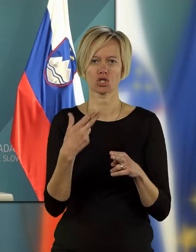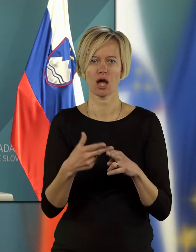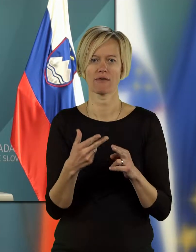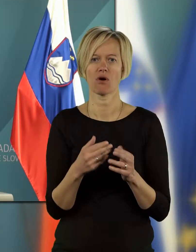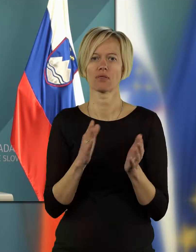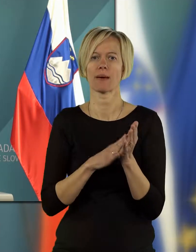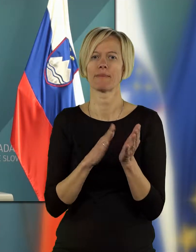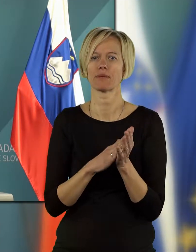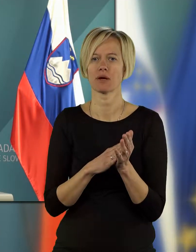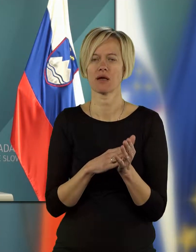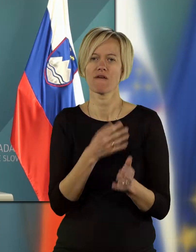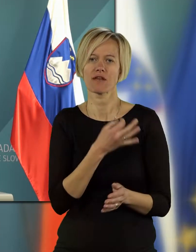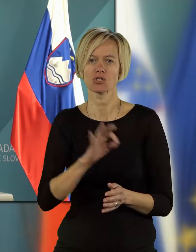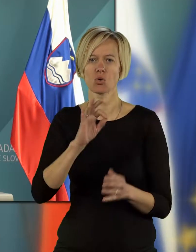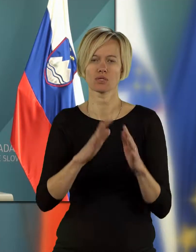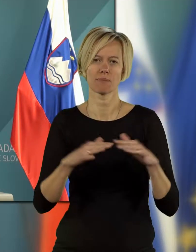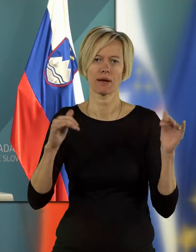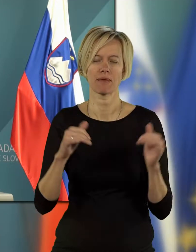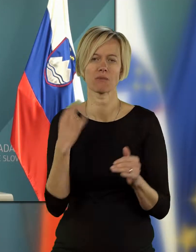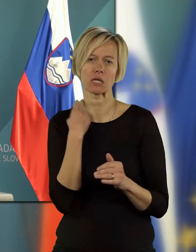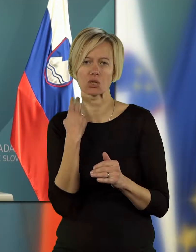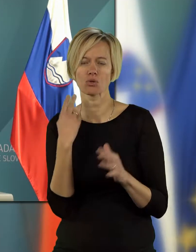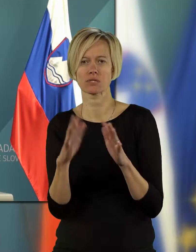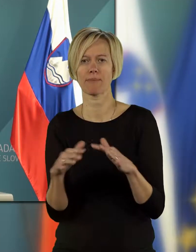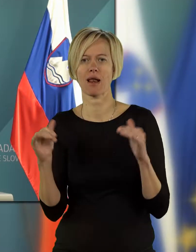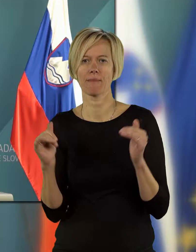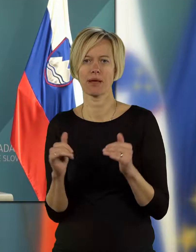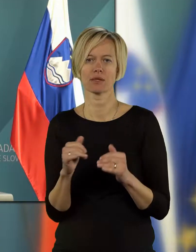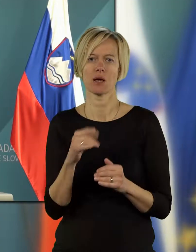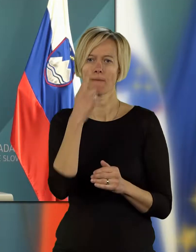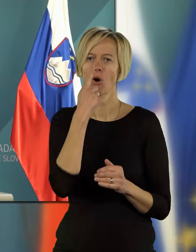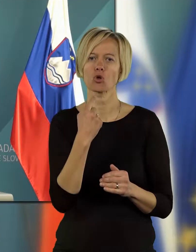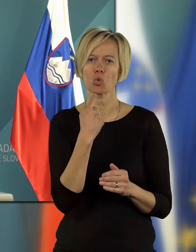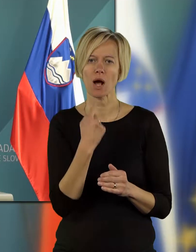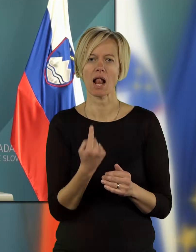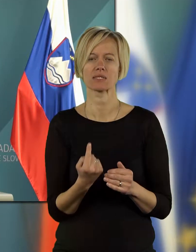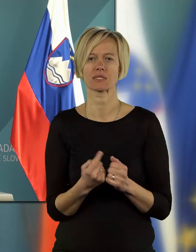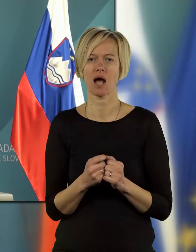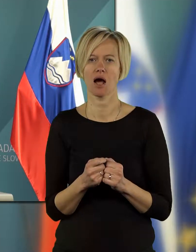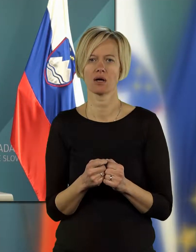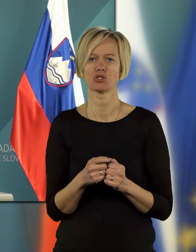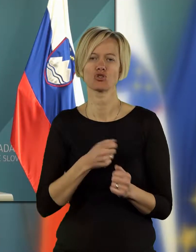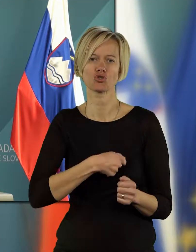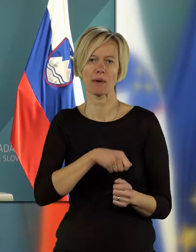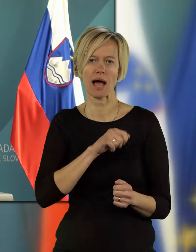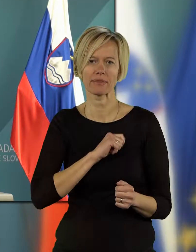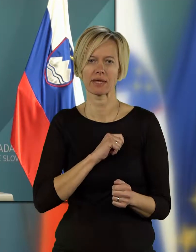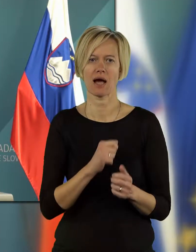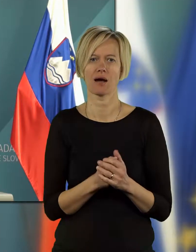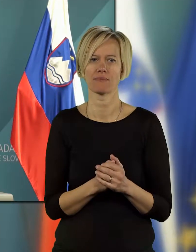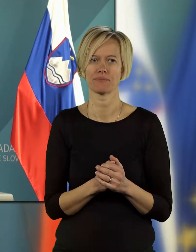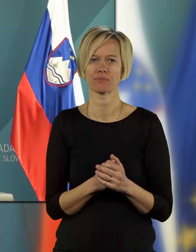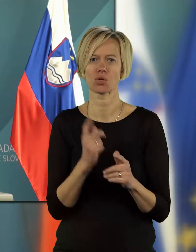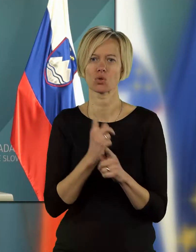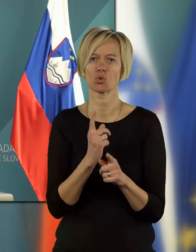samostojno državo, naprimer francoski parlament, britanski parlament, portugalska, potem